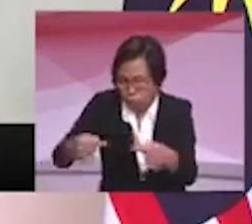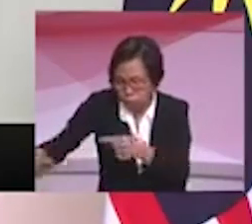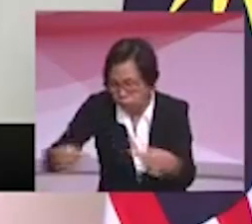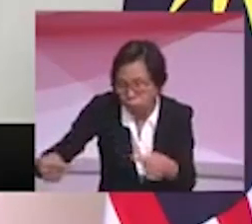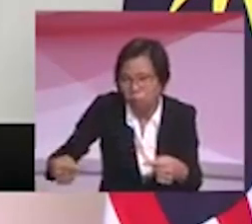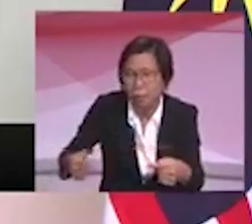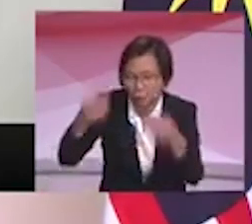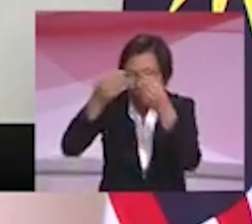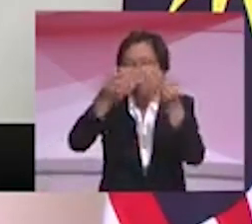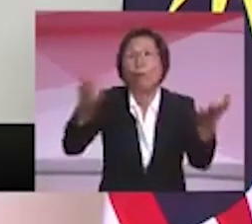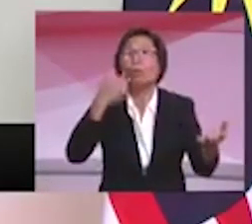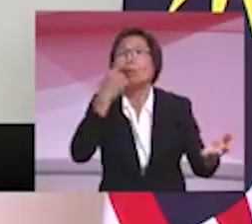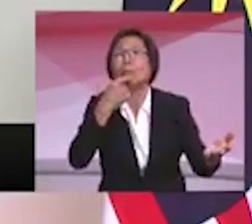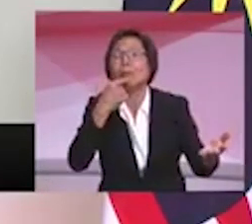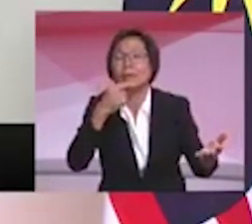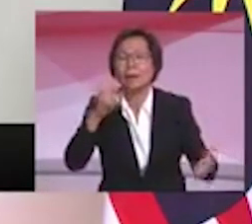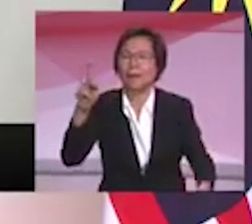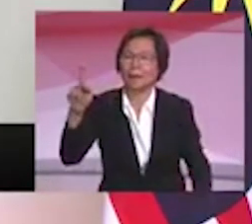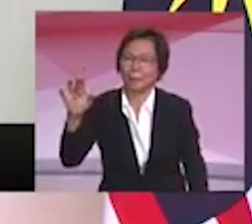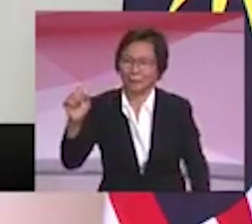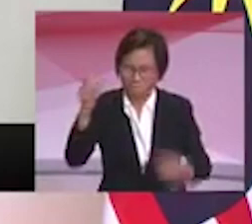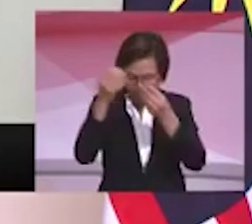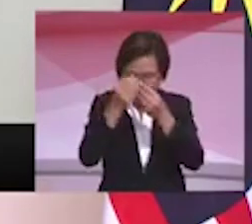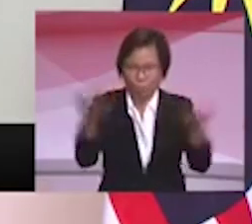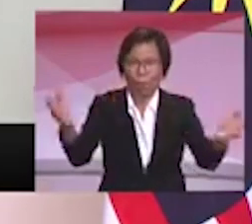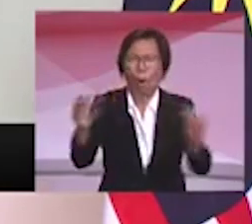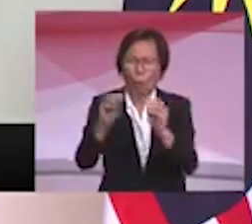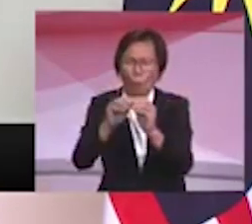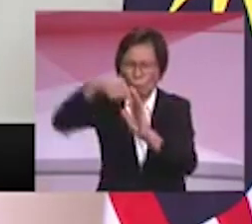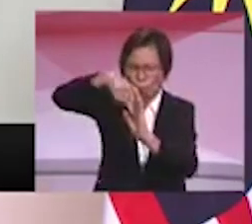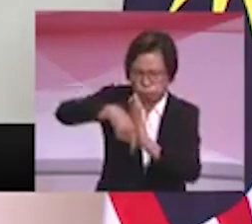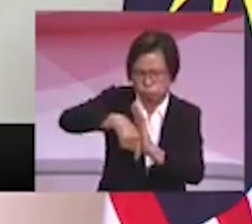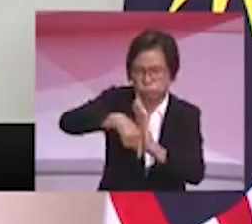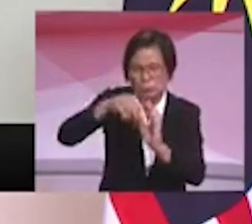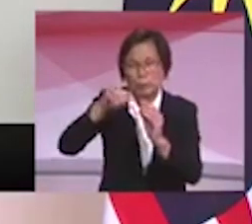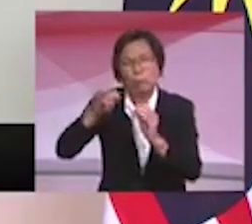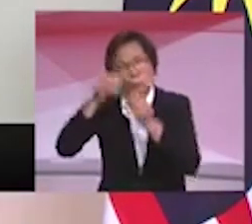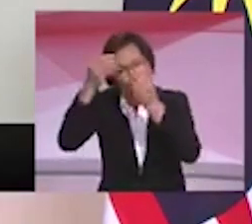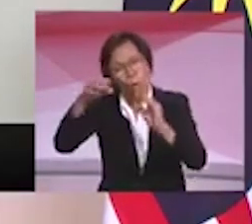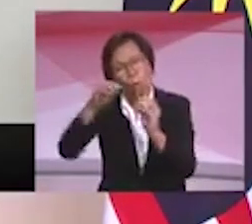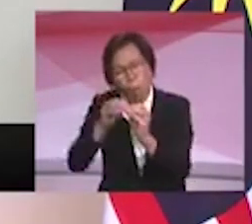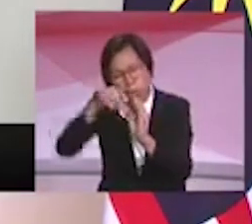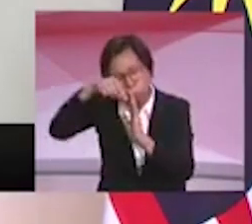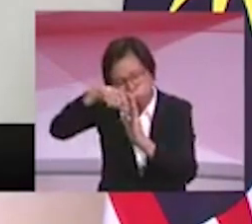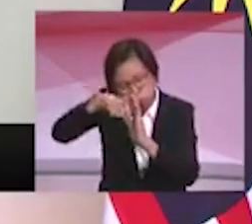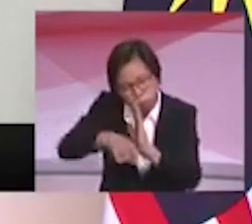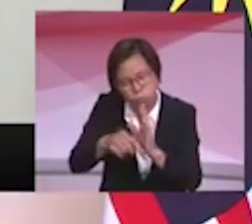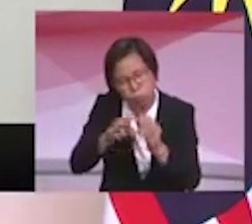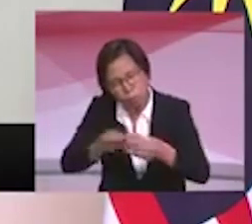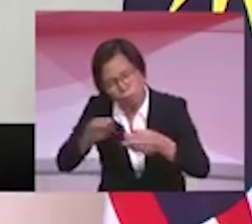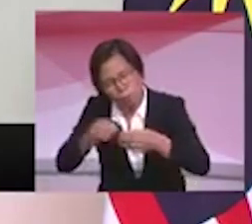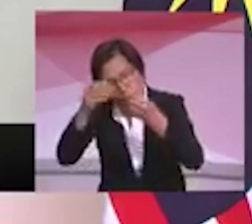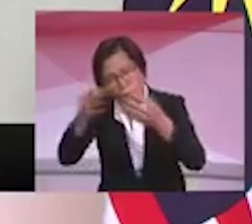akan diumumkan oleh Kementerian Belia dan Sukan lebih detail lagi. Dan kita juga, tuan-tuan juga